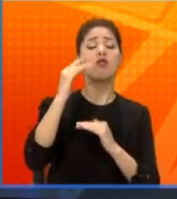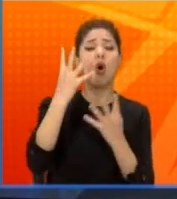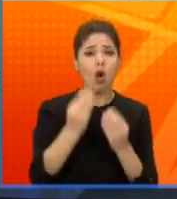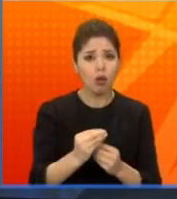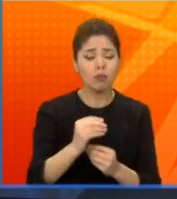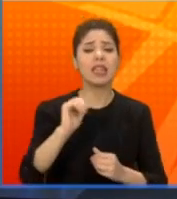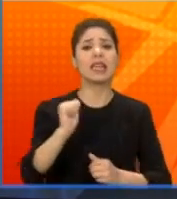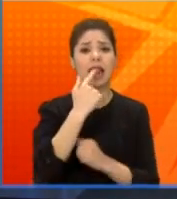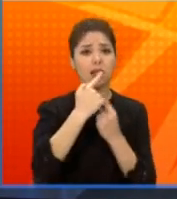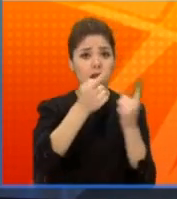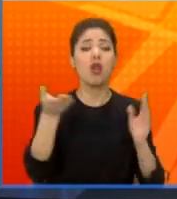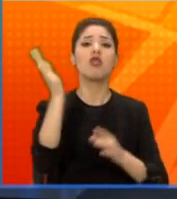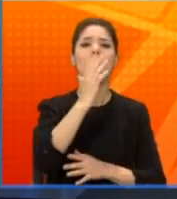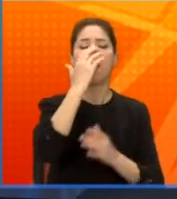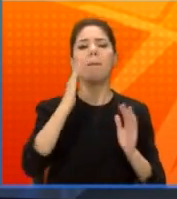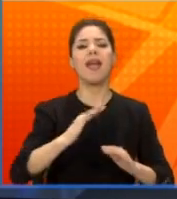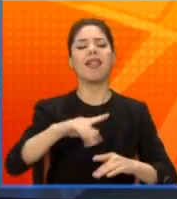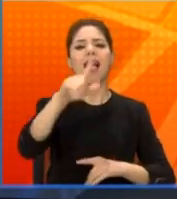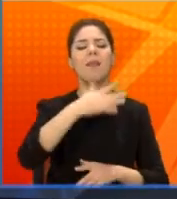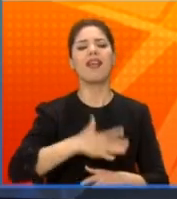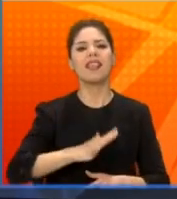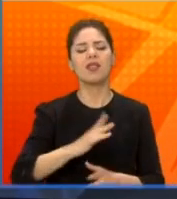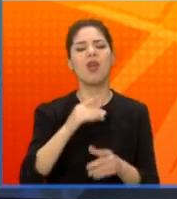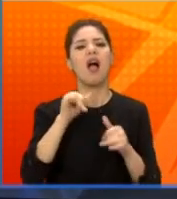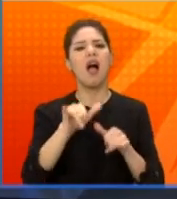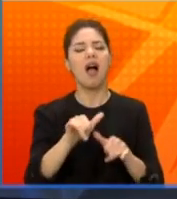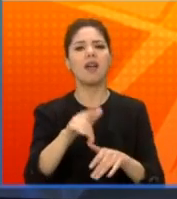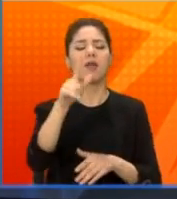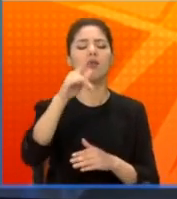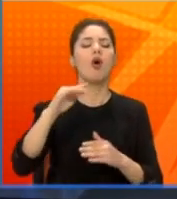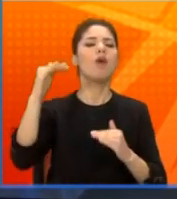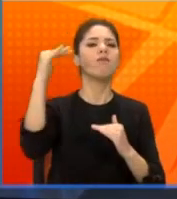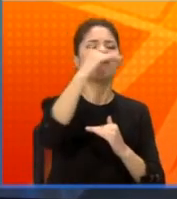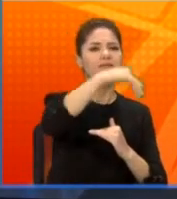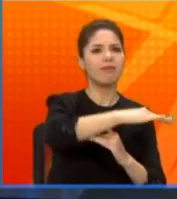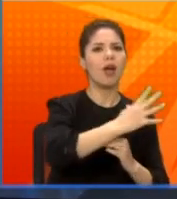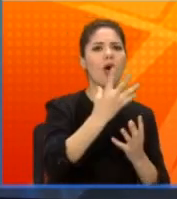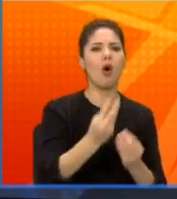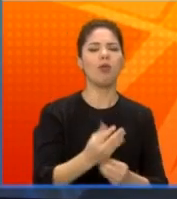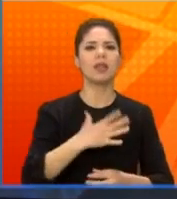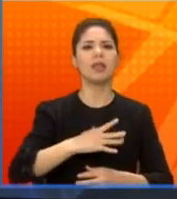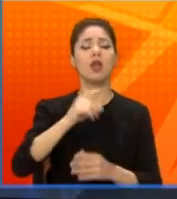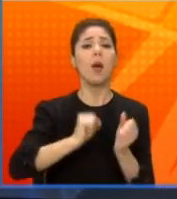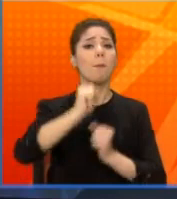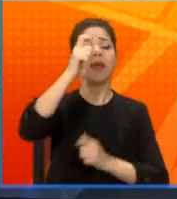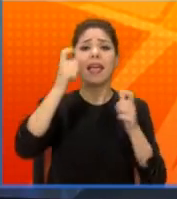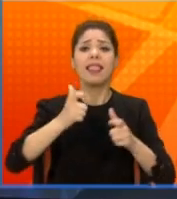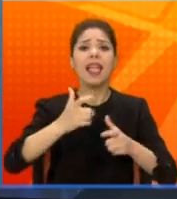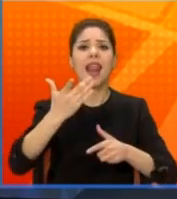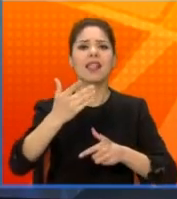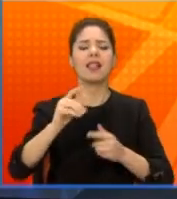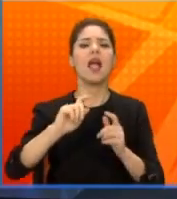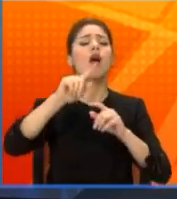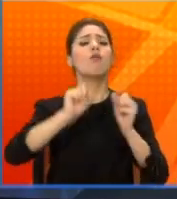söylüyor. Sonrası için beklenti de ortak. Salgının seyrinin aşağı yönde ilerlemesi. Peki virüsün pik noktası neresi?